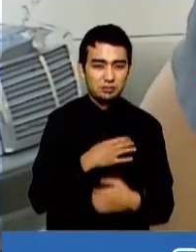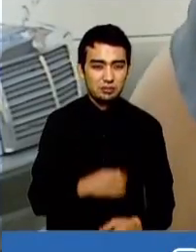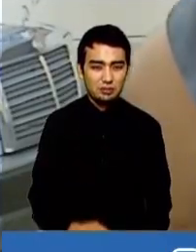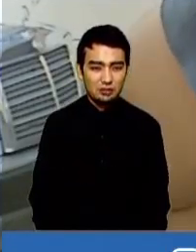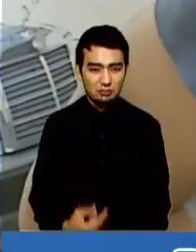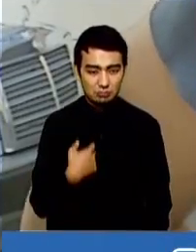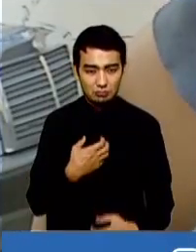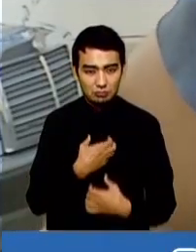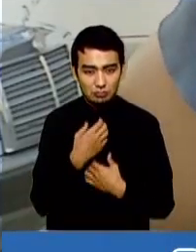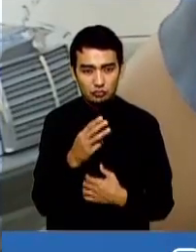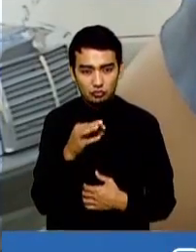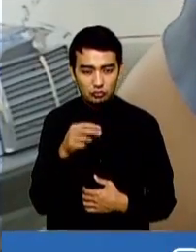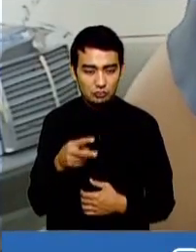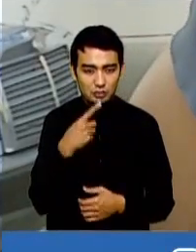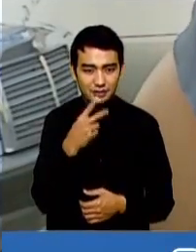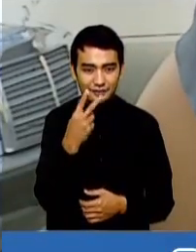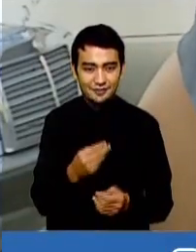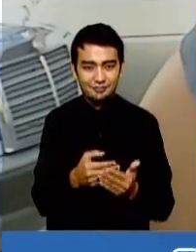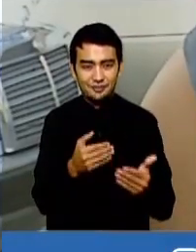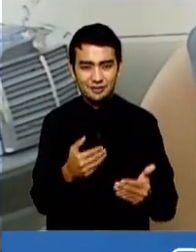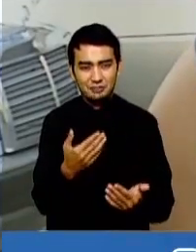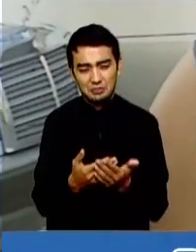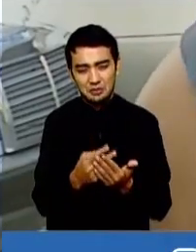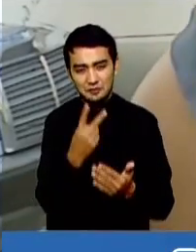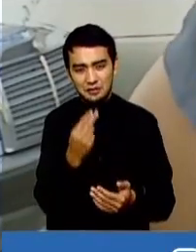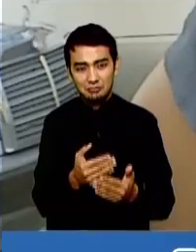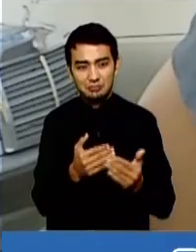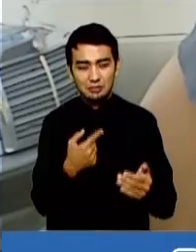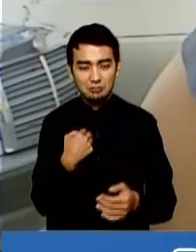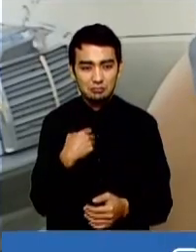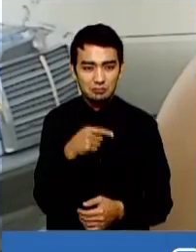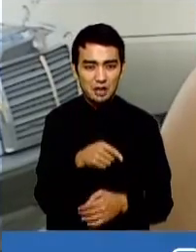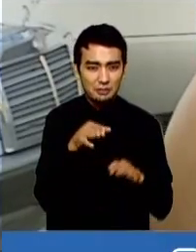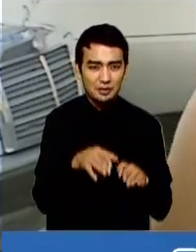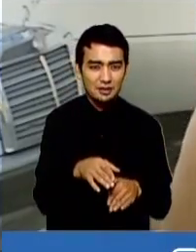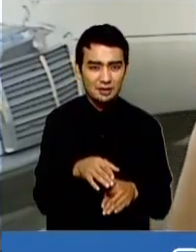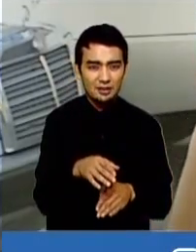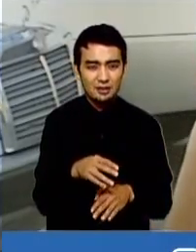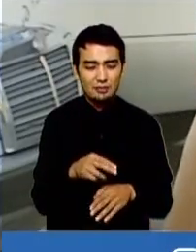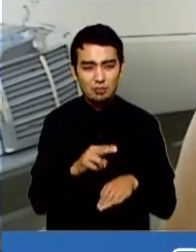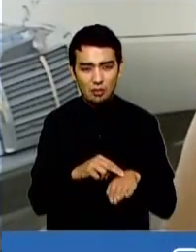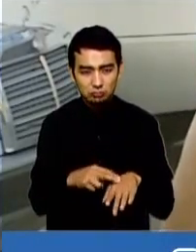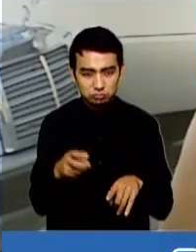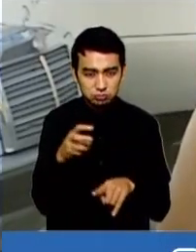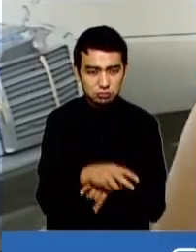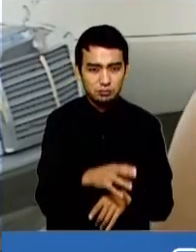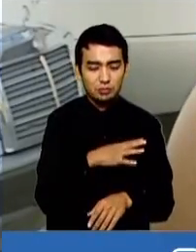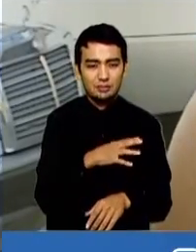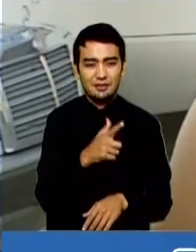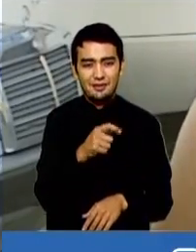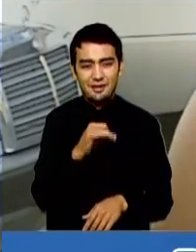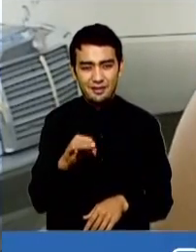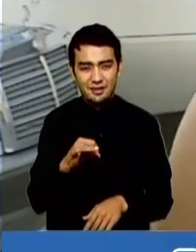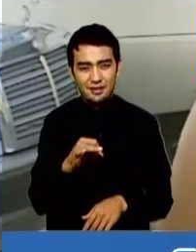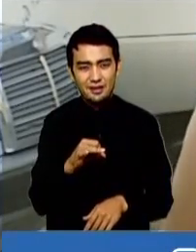керекші. Өткенде шо 2 күн бұрын, қателеспесем, 2 күн бұрын осы жерге келіп криминалистер келді. Мынандай